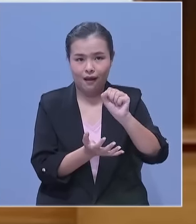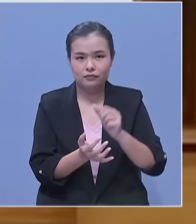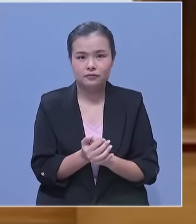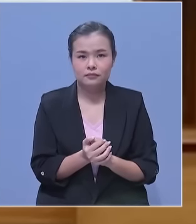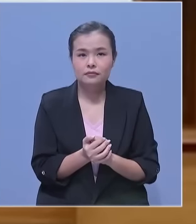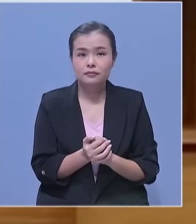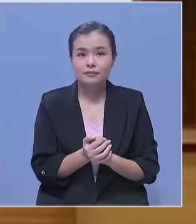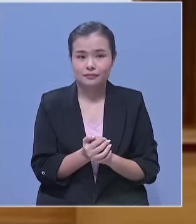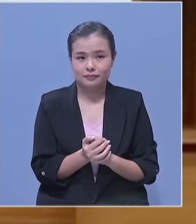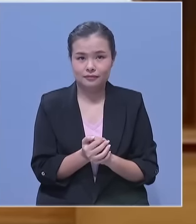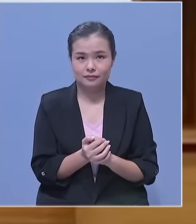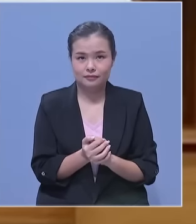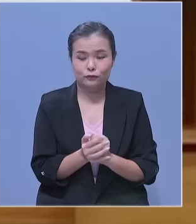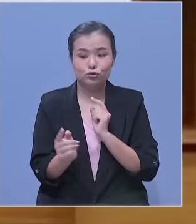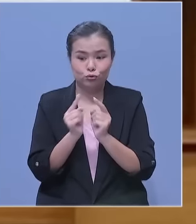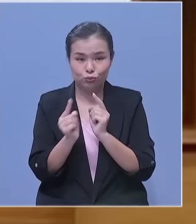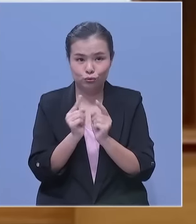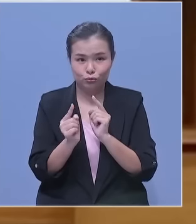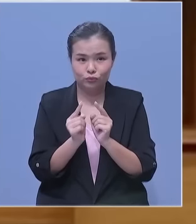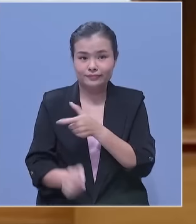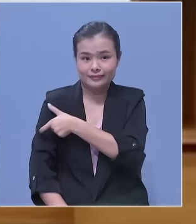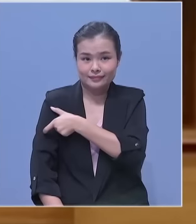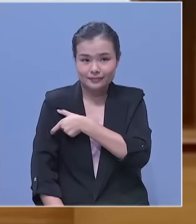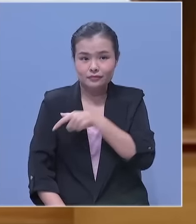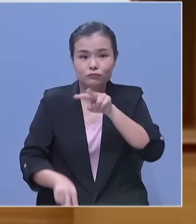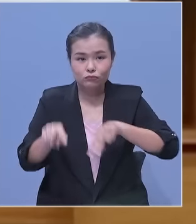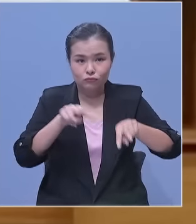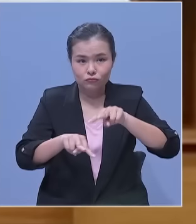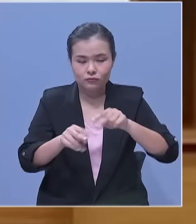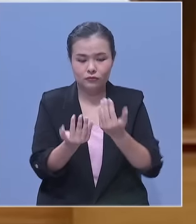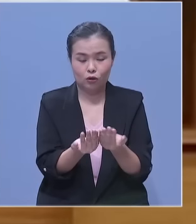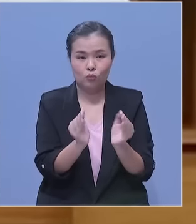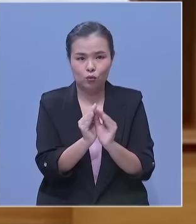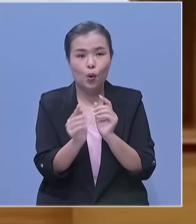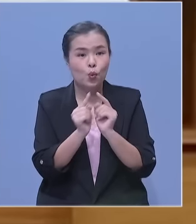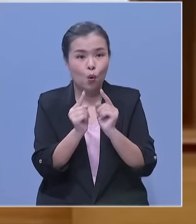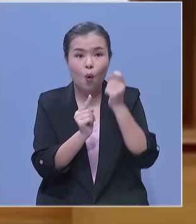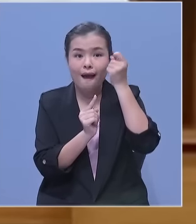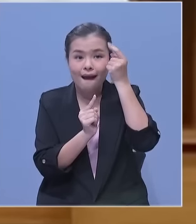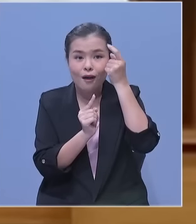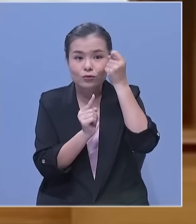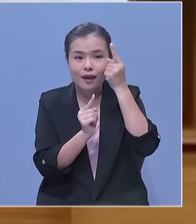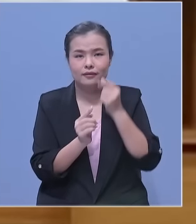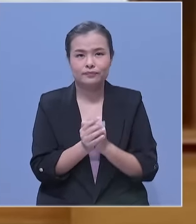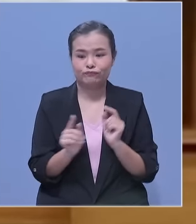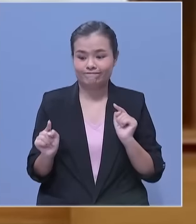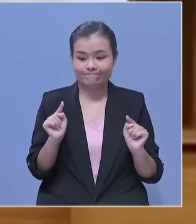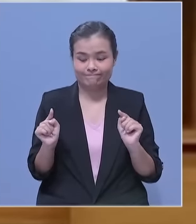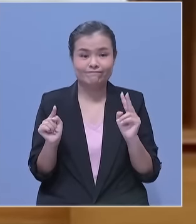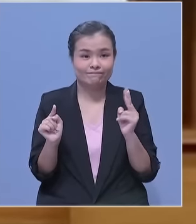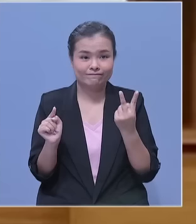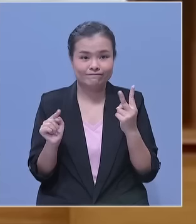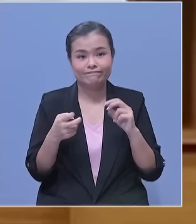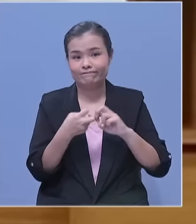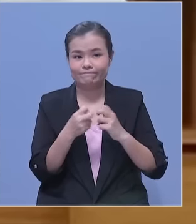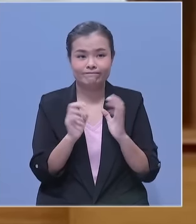ฝ่ายคู่กรณีได้มีการพูดคุยกับคนที่ดูแลตรงนี้แล้วปรับความเข้าใจกันแล้วนะคะทั้งสองฝ่ายไม่ติ